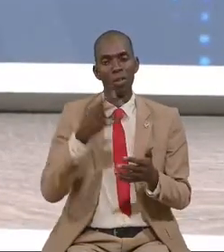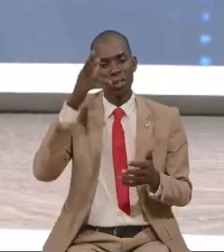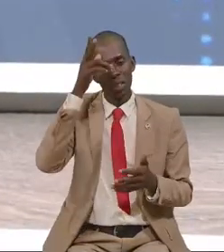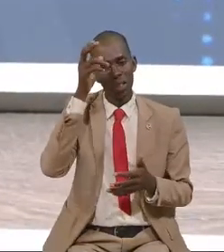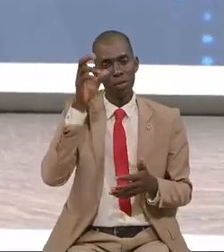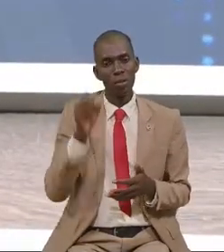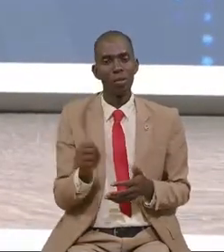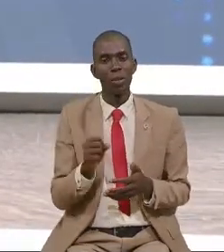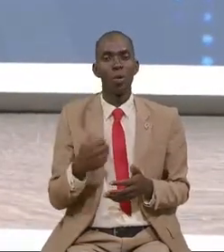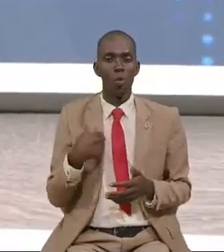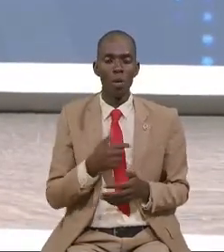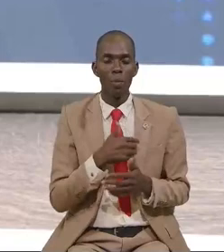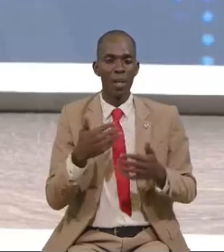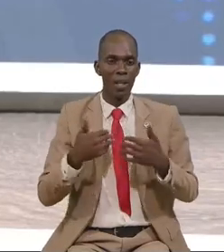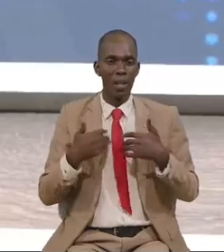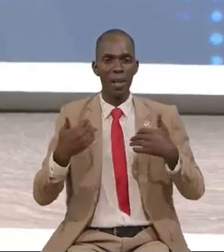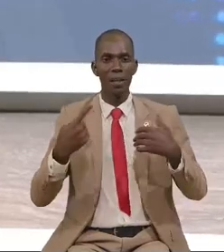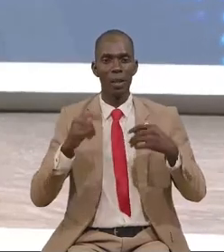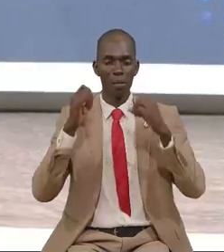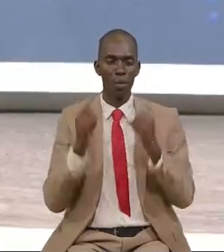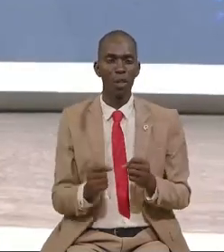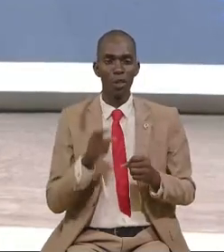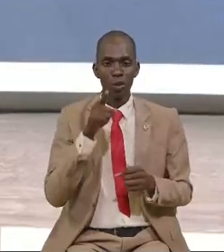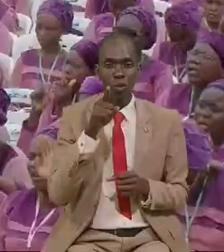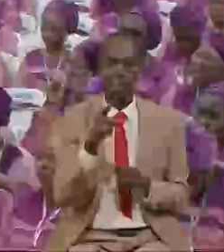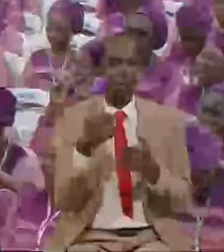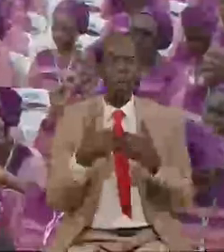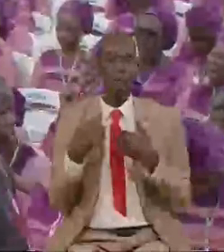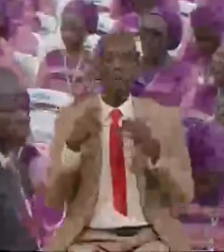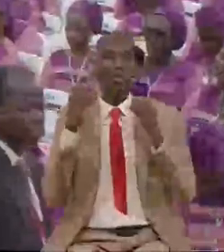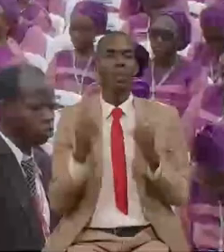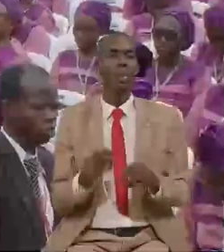Et nous avons le pouvoir. Nous avons le pouvoir.